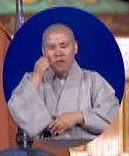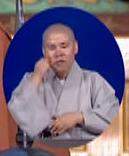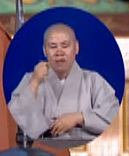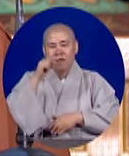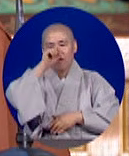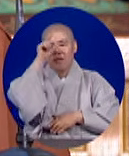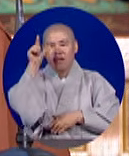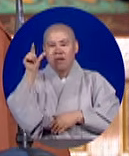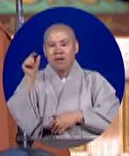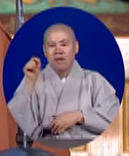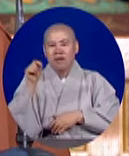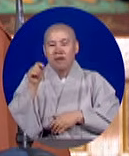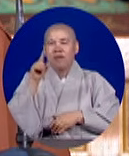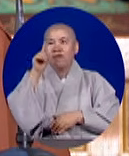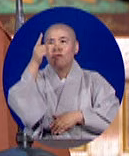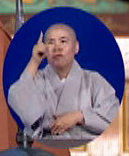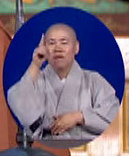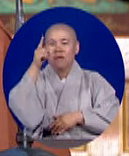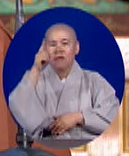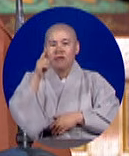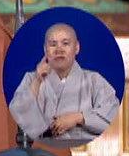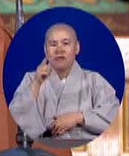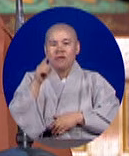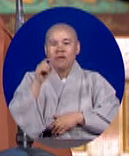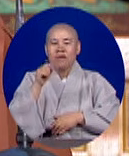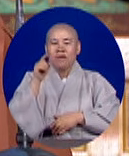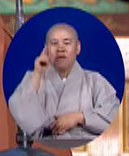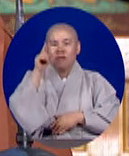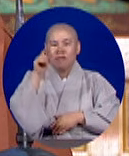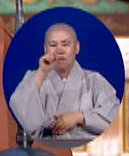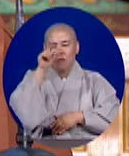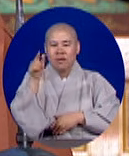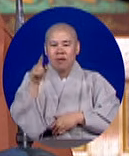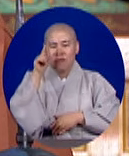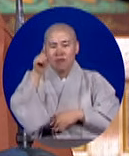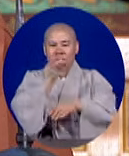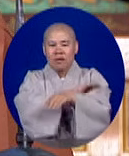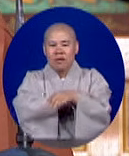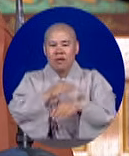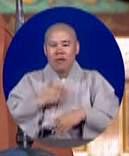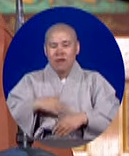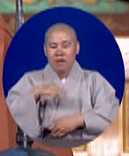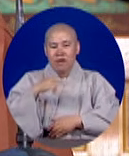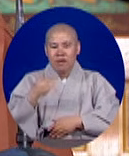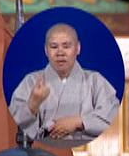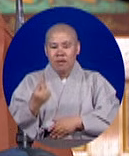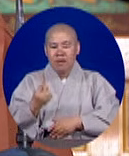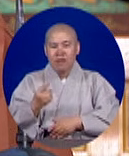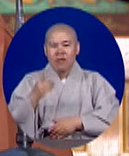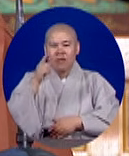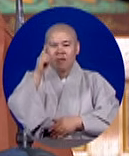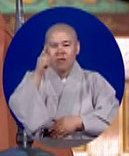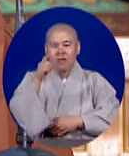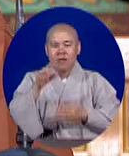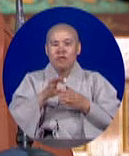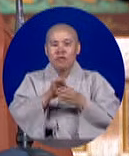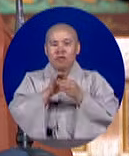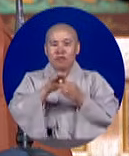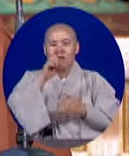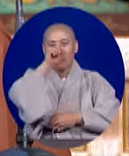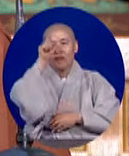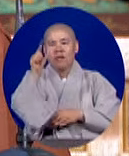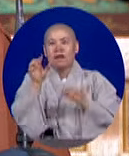달 가리키는 손가락인데 손가락을 아무리 잘 알아도 그 손가락을 통해서